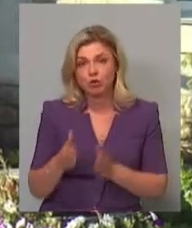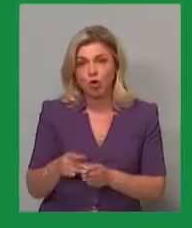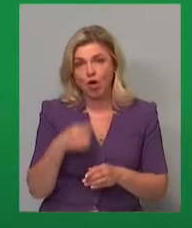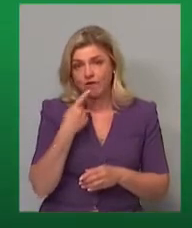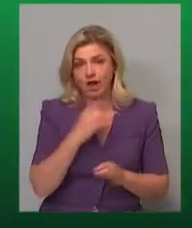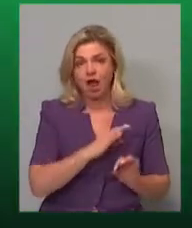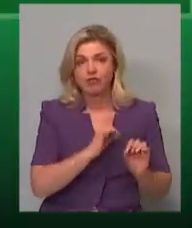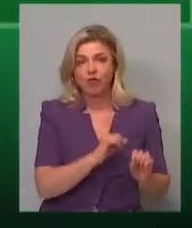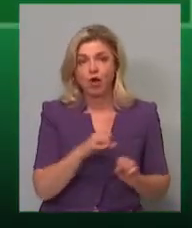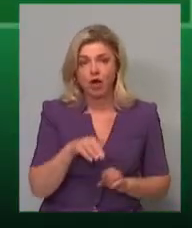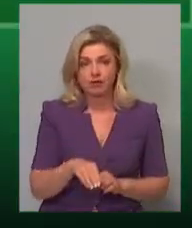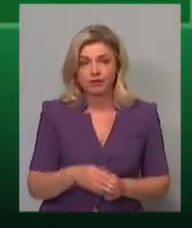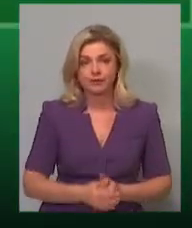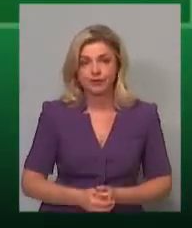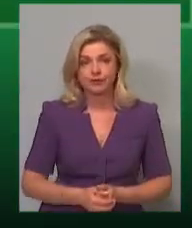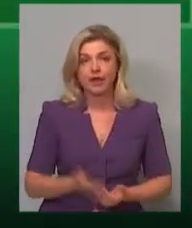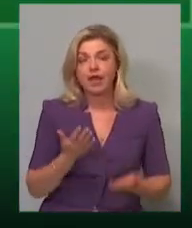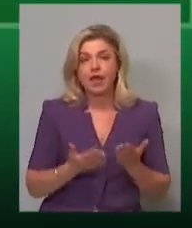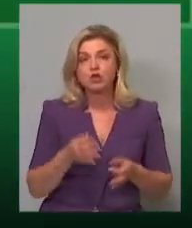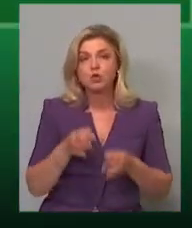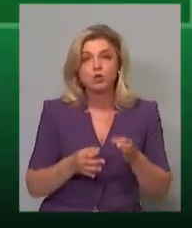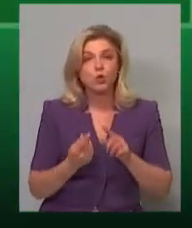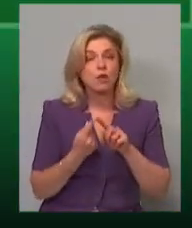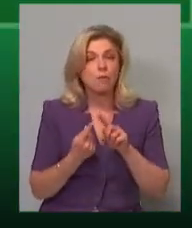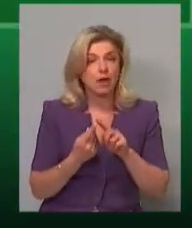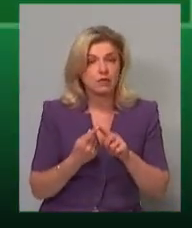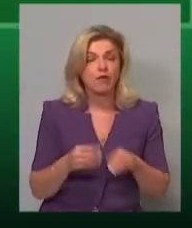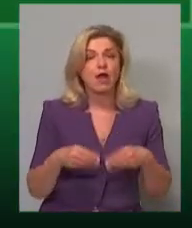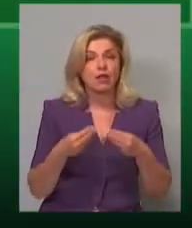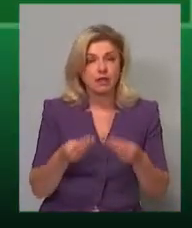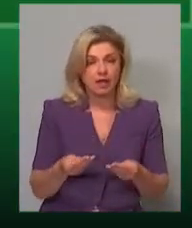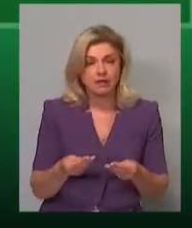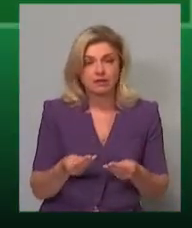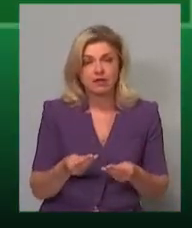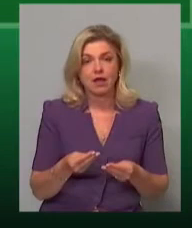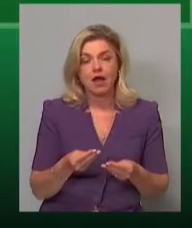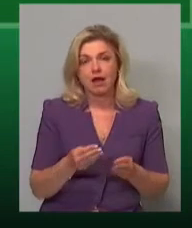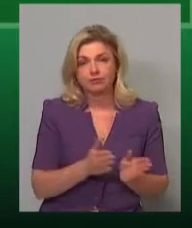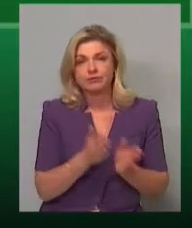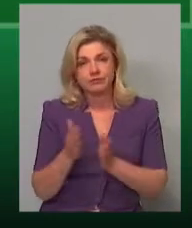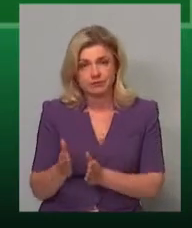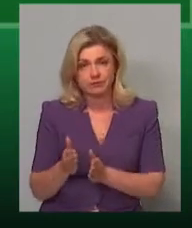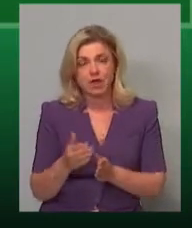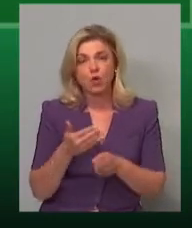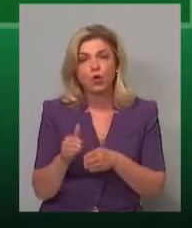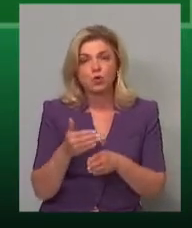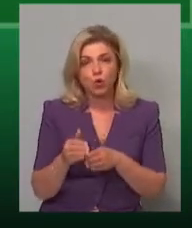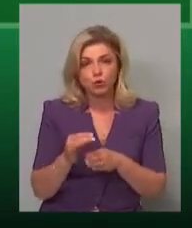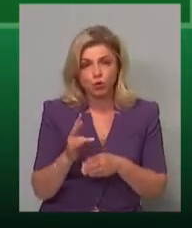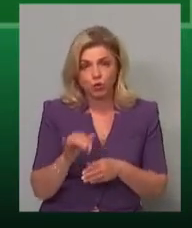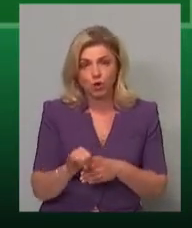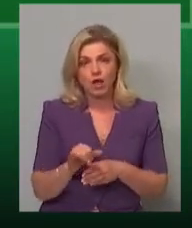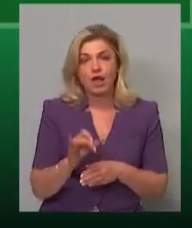Смоляк. Якщо суд першої інстанції надасть відстрочку, розстрочку